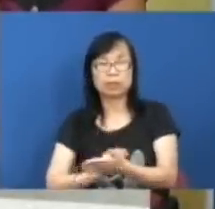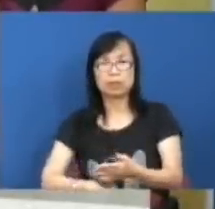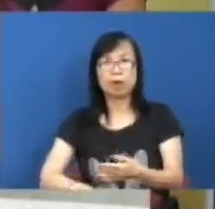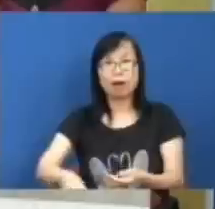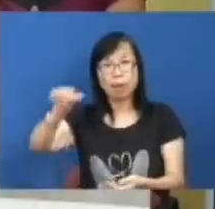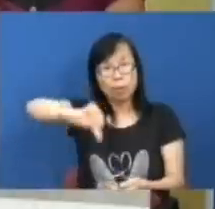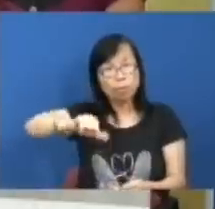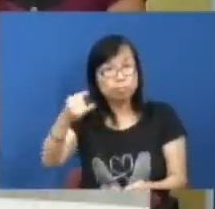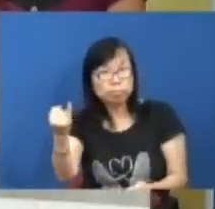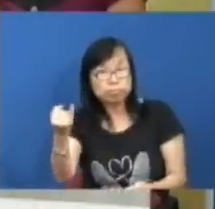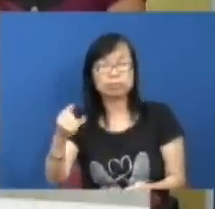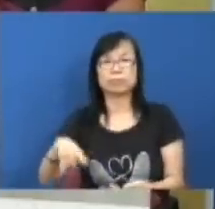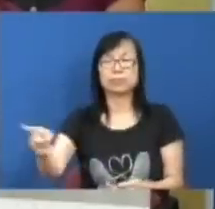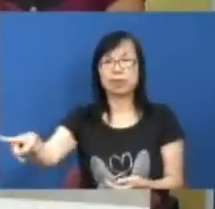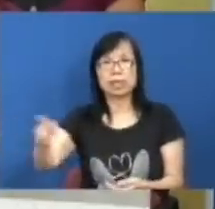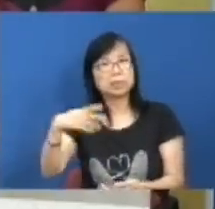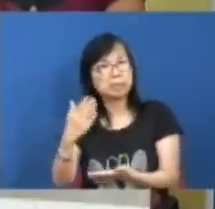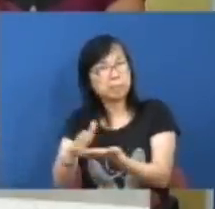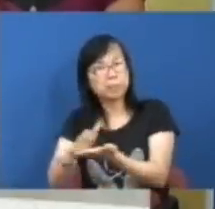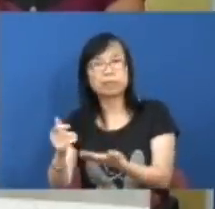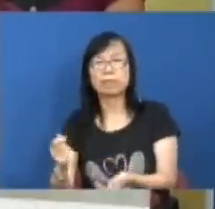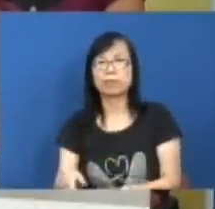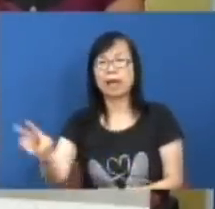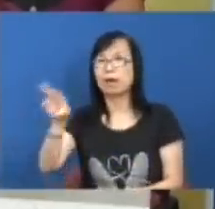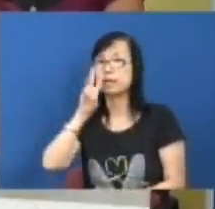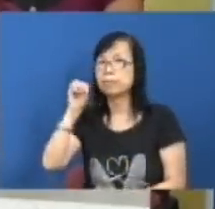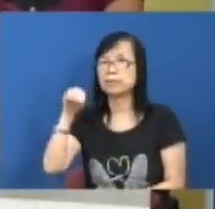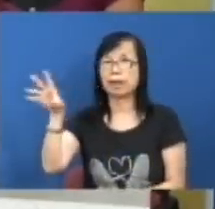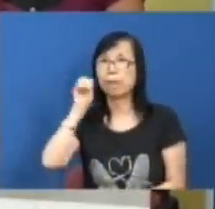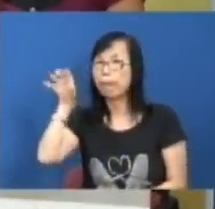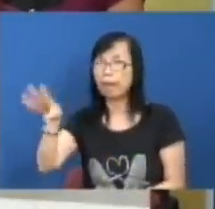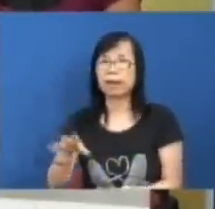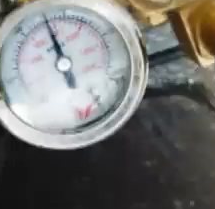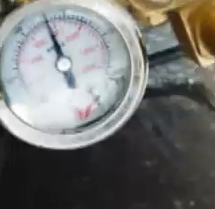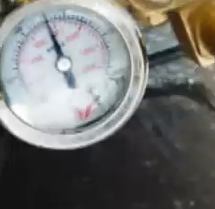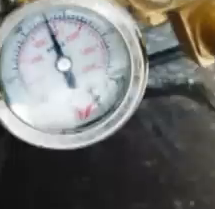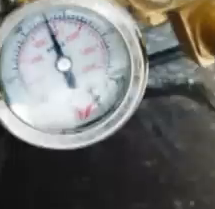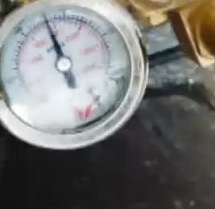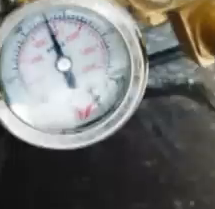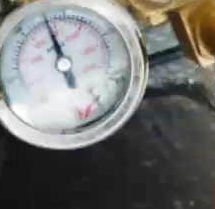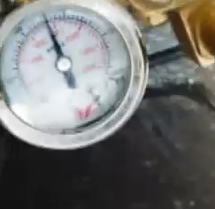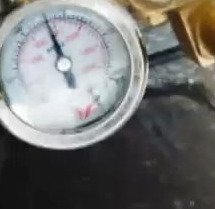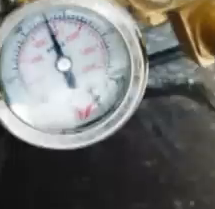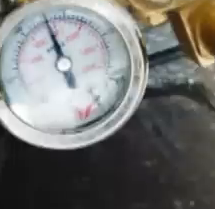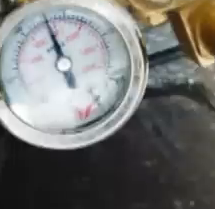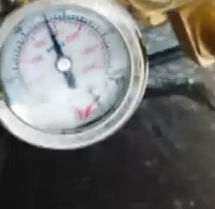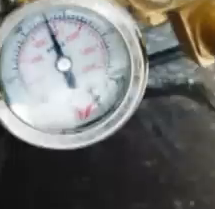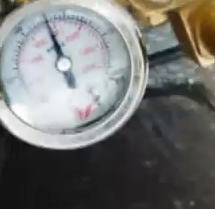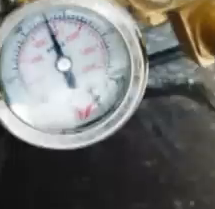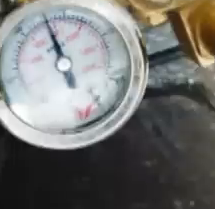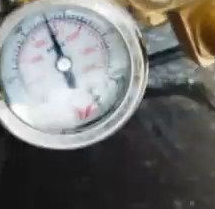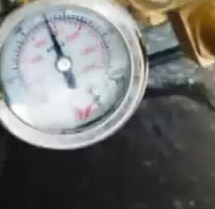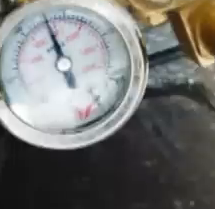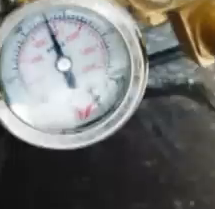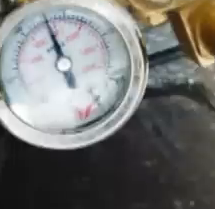敗都係喺呢一個部分。 OK， 咁啊 ，Michelle， 我想請問啦，如果你呢啲圖咧，你講緊最主要，你用高壓水槍咧